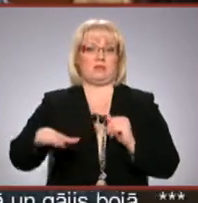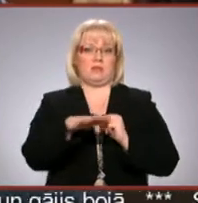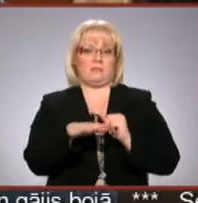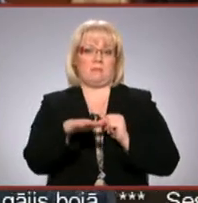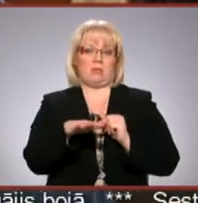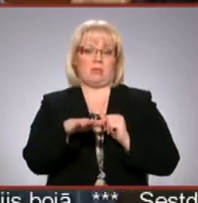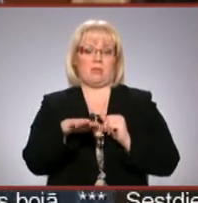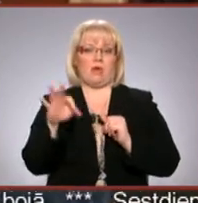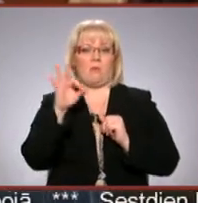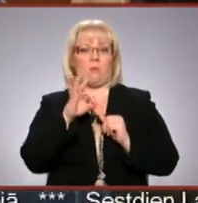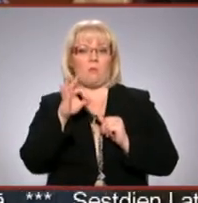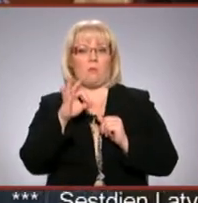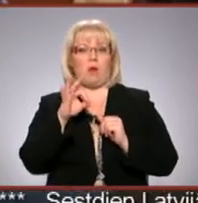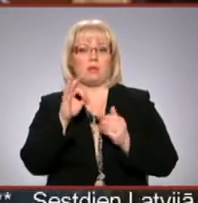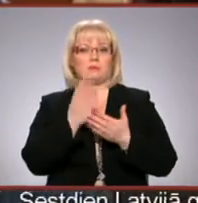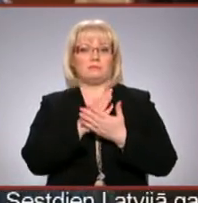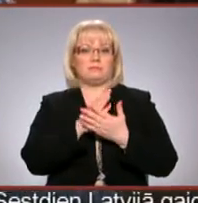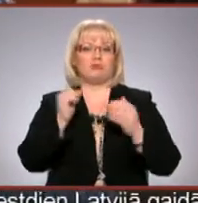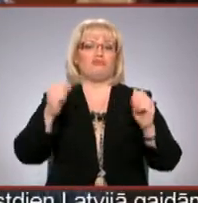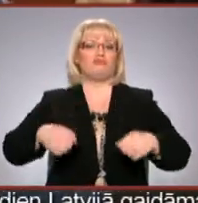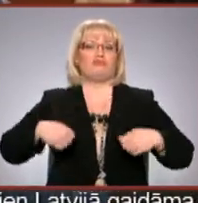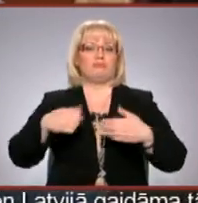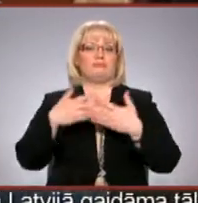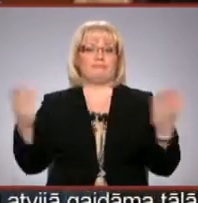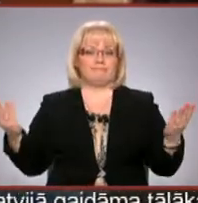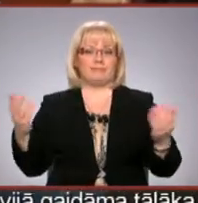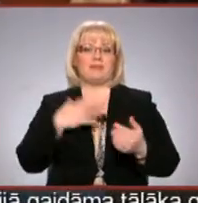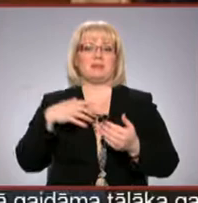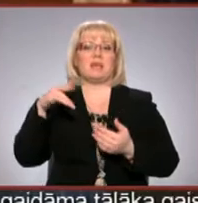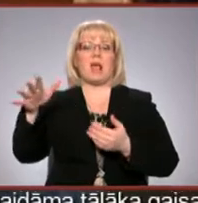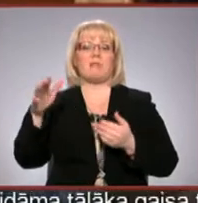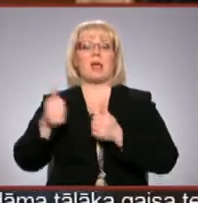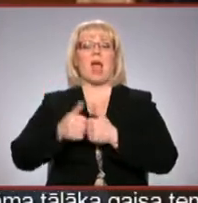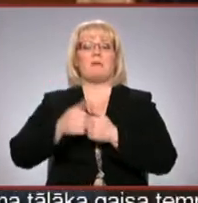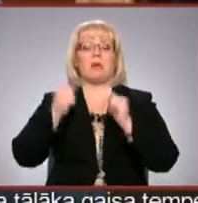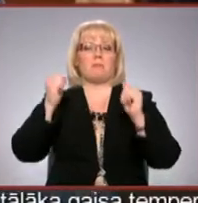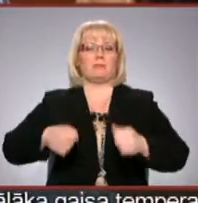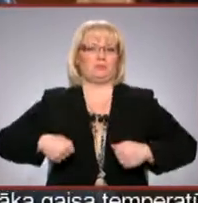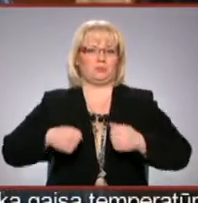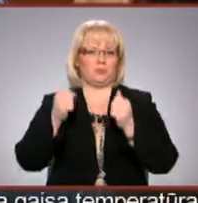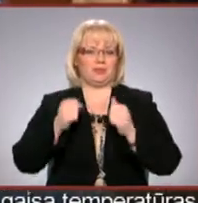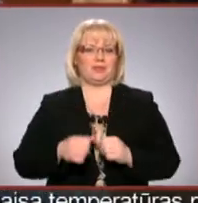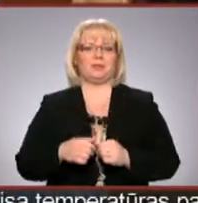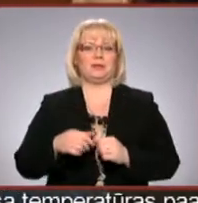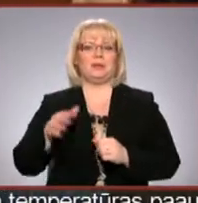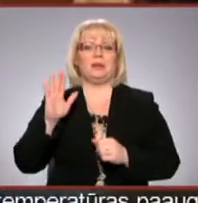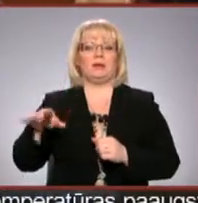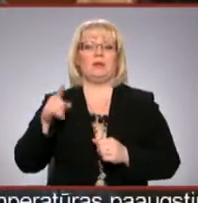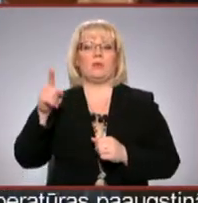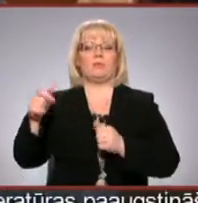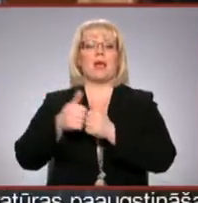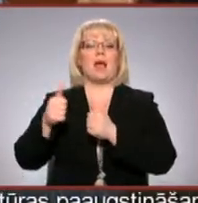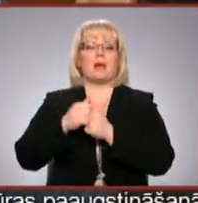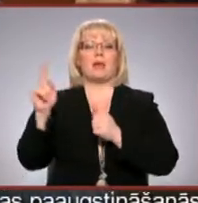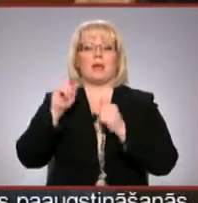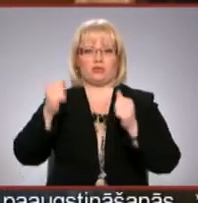Nu, šūpols gan ir nobeigušās, bet nu, aizies pie kaimiņiem uz šūpoliem. Pie kaimiņiem ir, pie Rutas ir šūpols